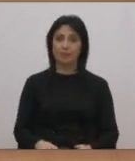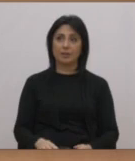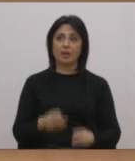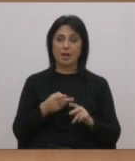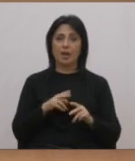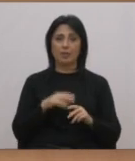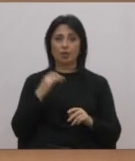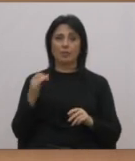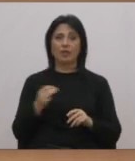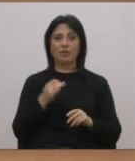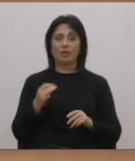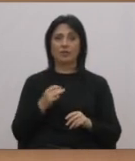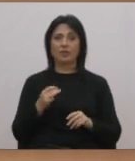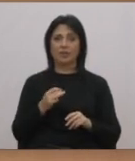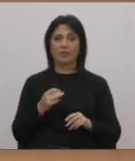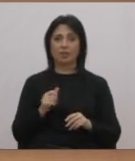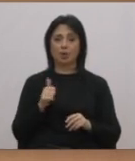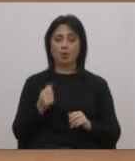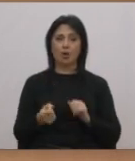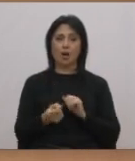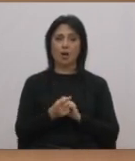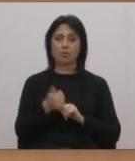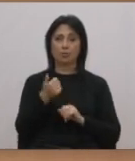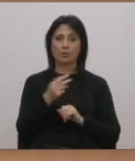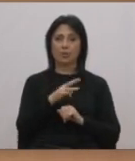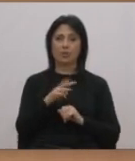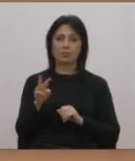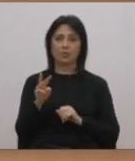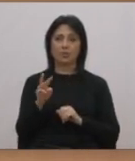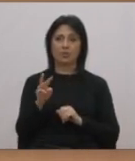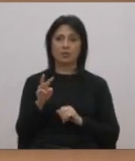Amitom gua intereseps rogor agmoçnda premier ministris.